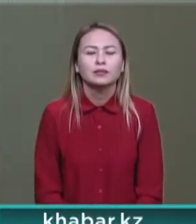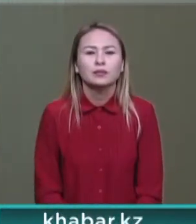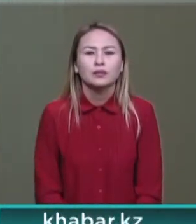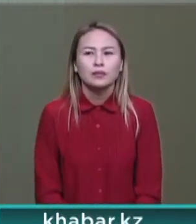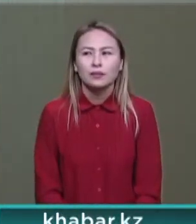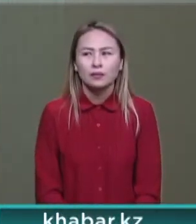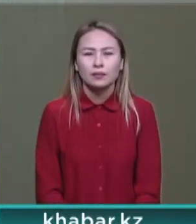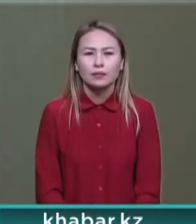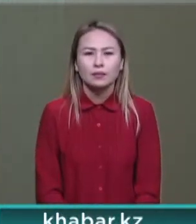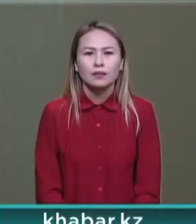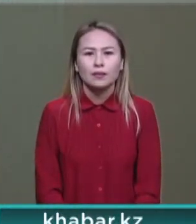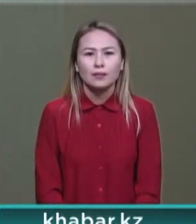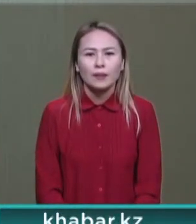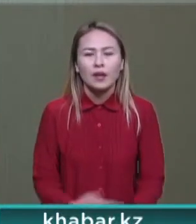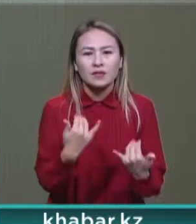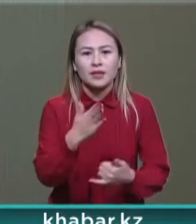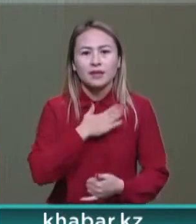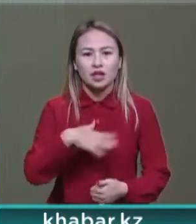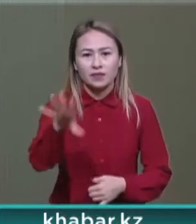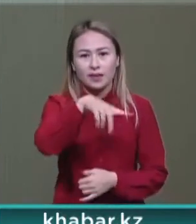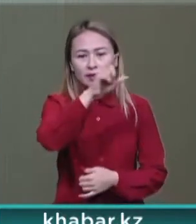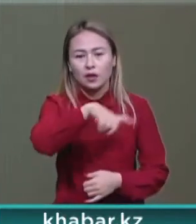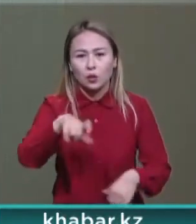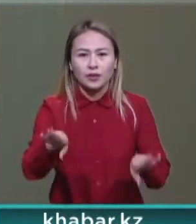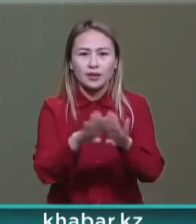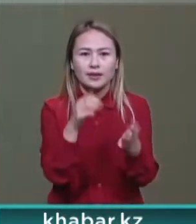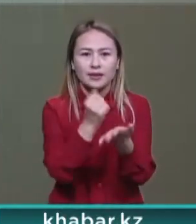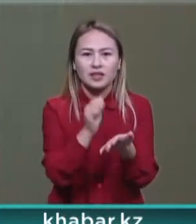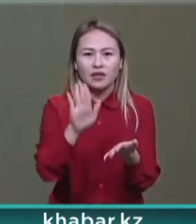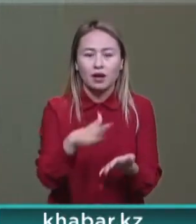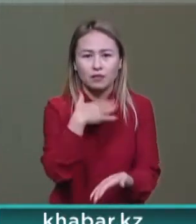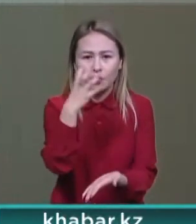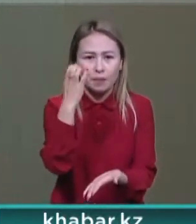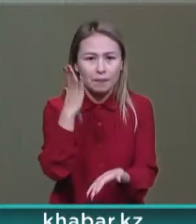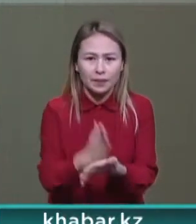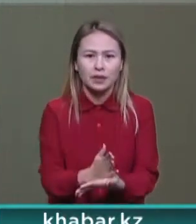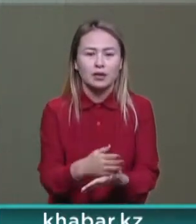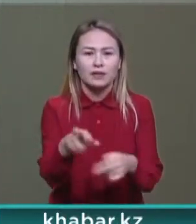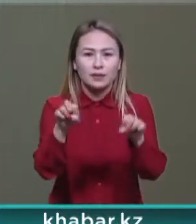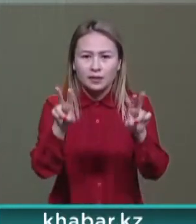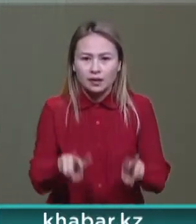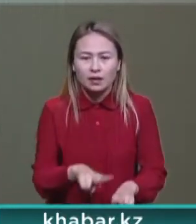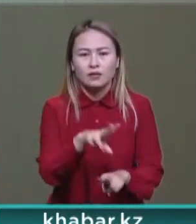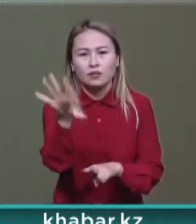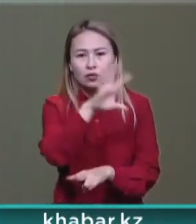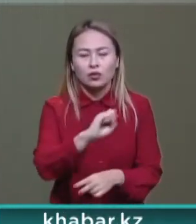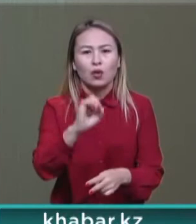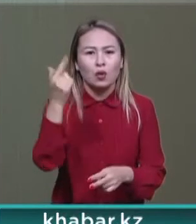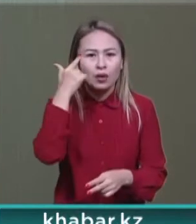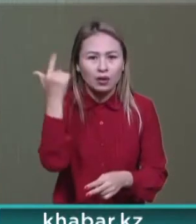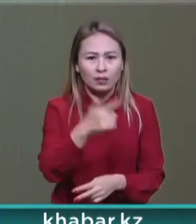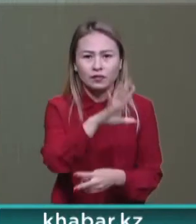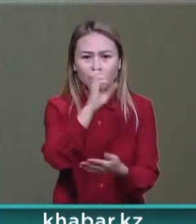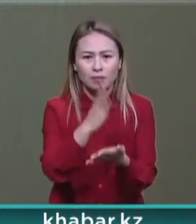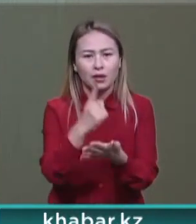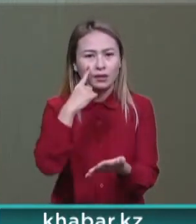все сотрудники имеют. Міне, біздің барлық тиісті сертификаттарымыз бар. Барлық мамандар тиісті тағылымдамадан өткеніне осы